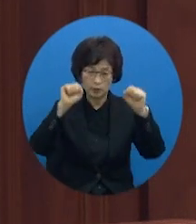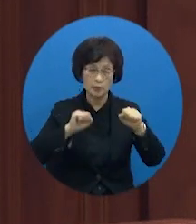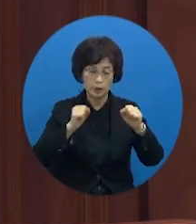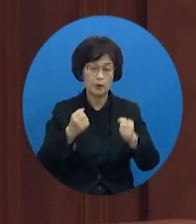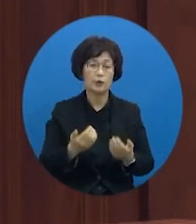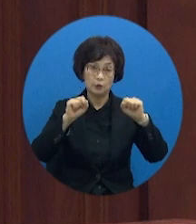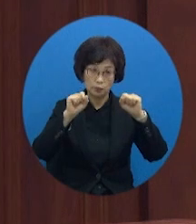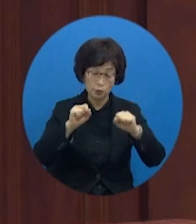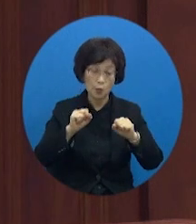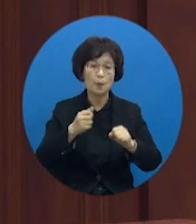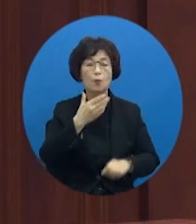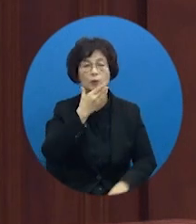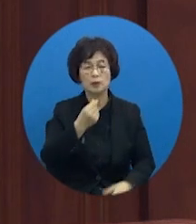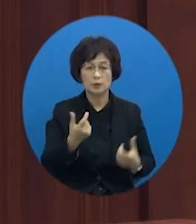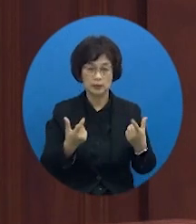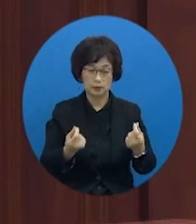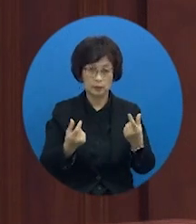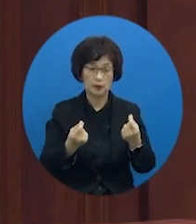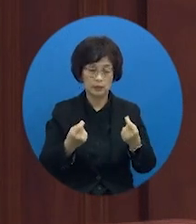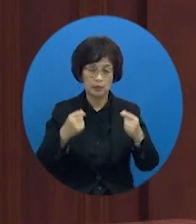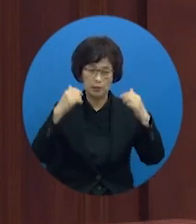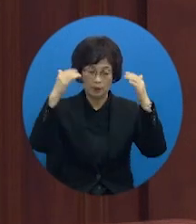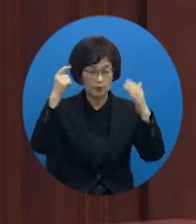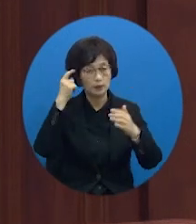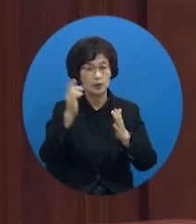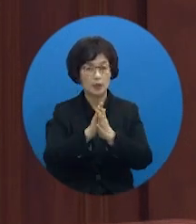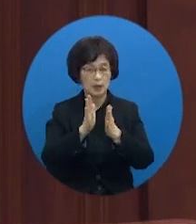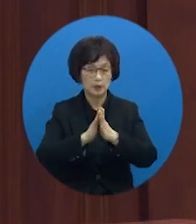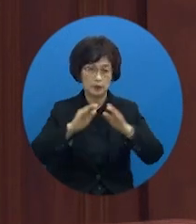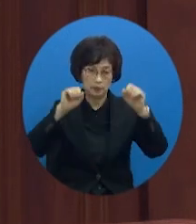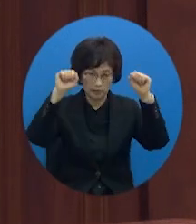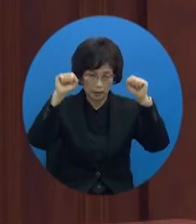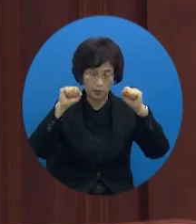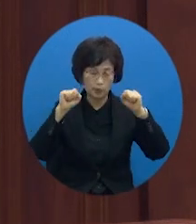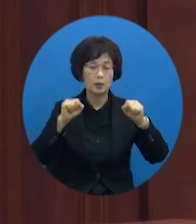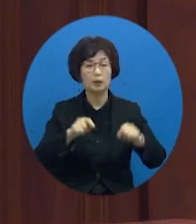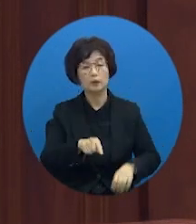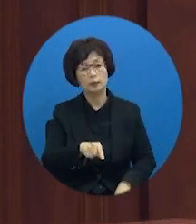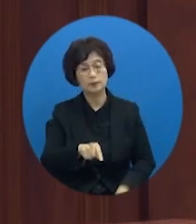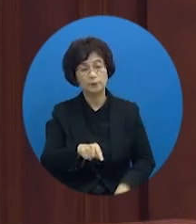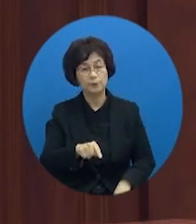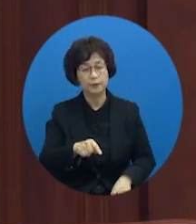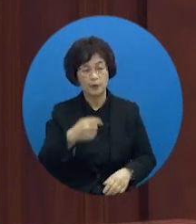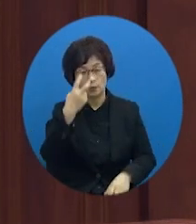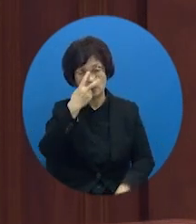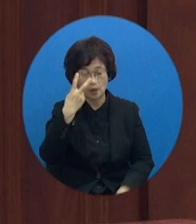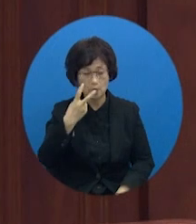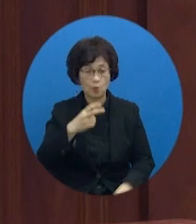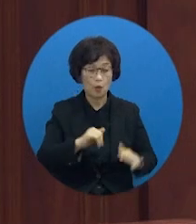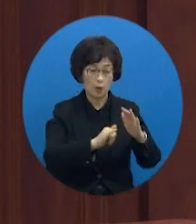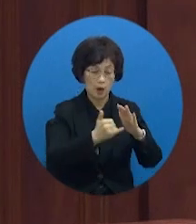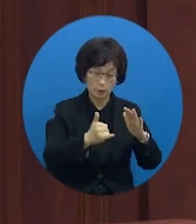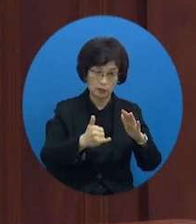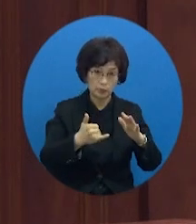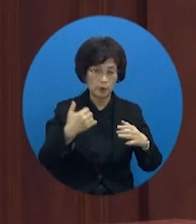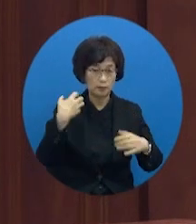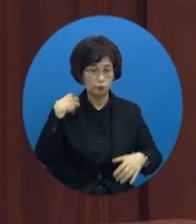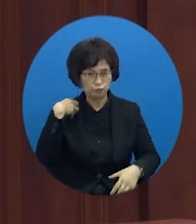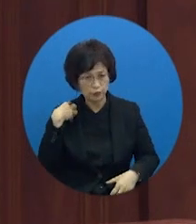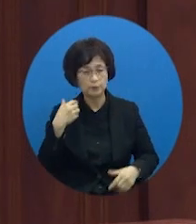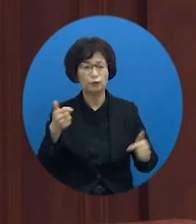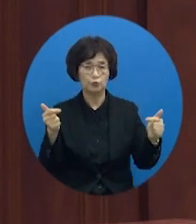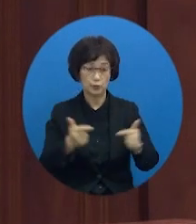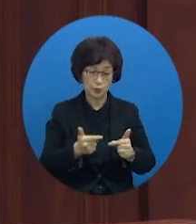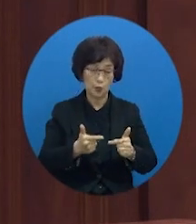추진해 주십시오. 어르신 스스로의 체육활동을 통한 건강관리 동기부여로 가족들의 부양부담을 덜고 의료비